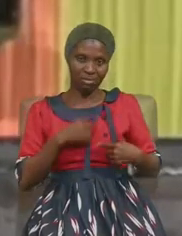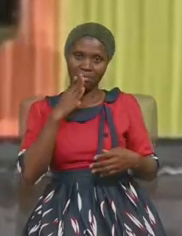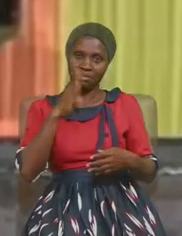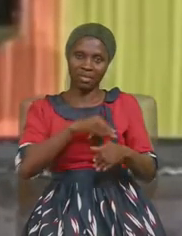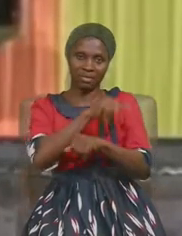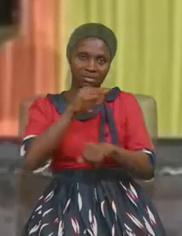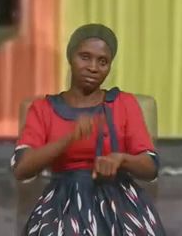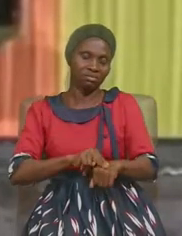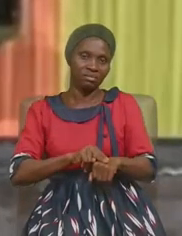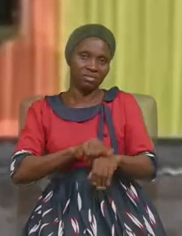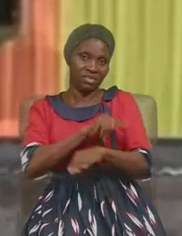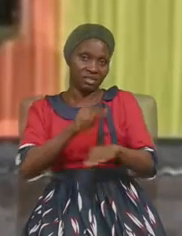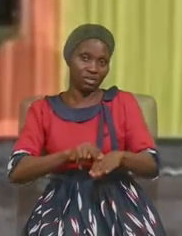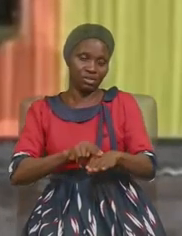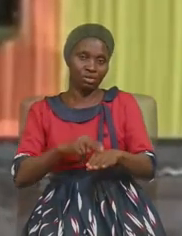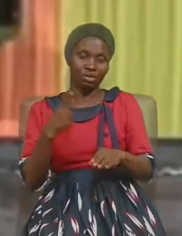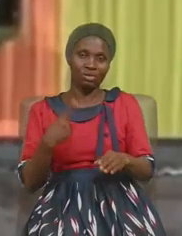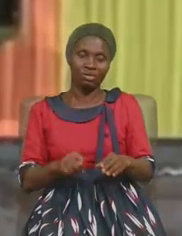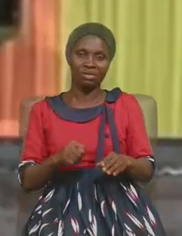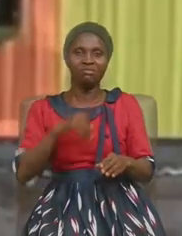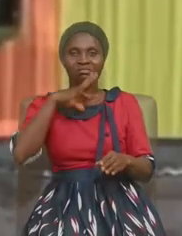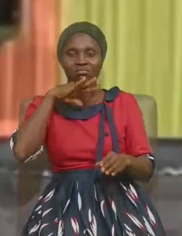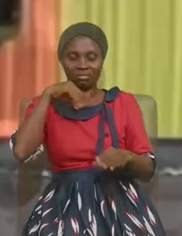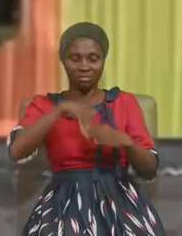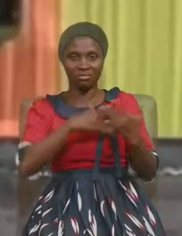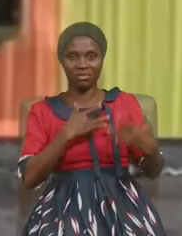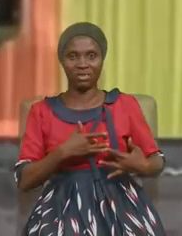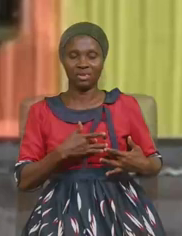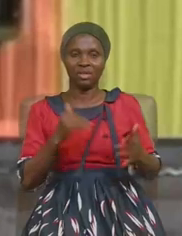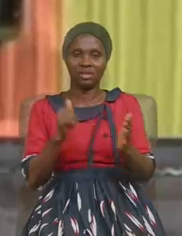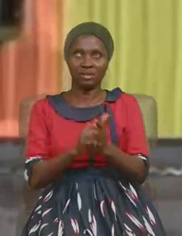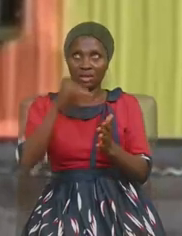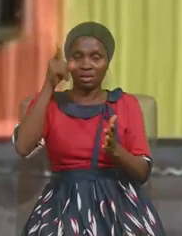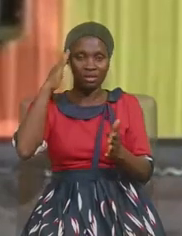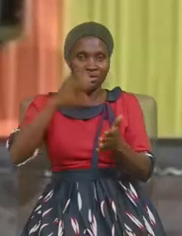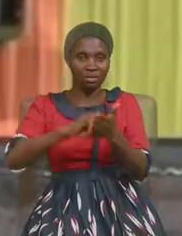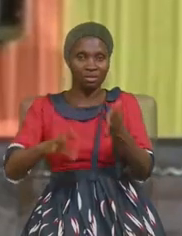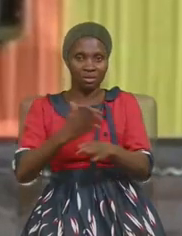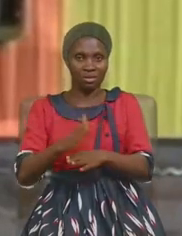cette saleté intérieure. Il ôte cela,